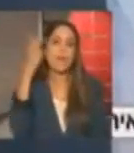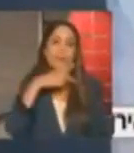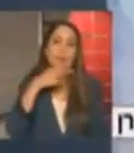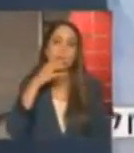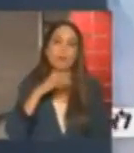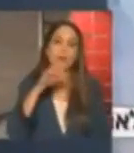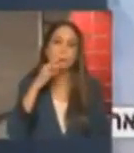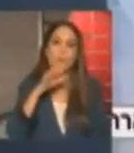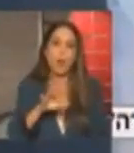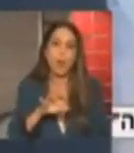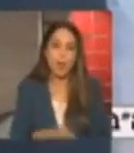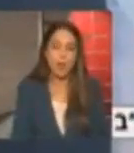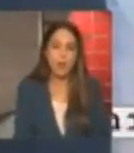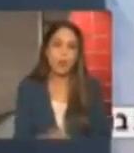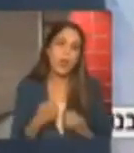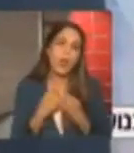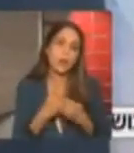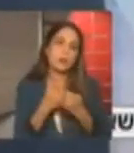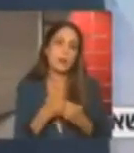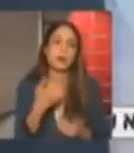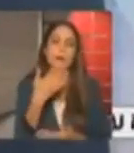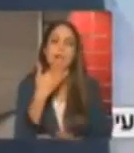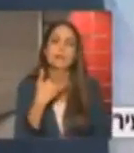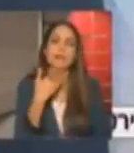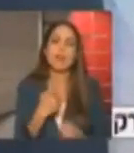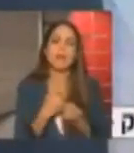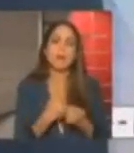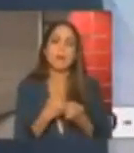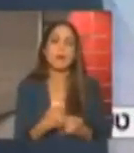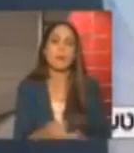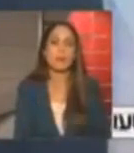יותר לאתגרים שמדינת ישראל מתמודדת איתם.